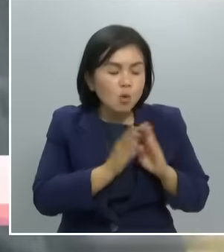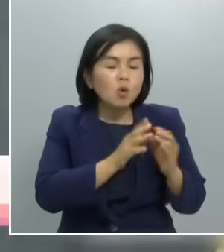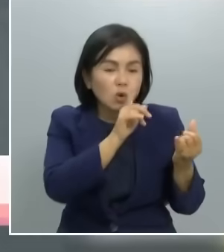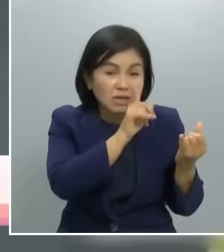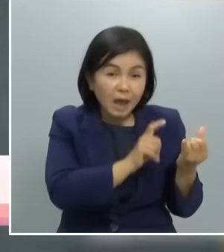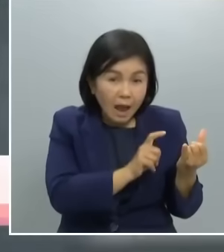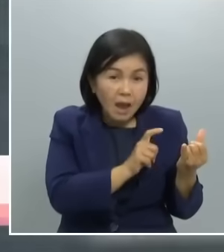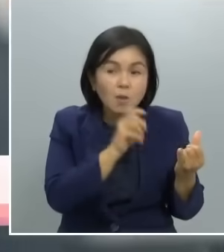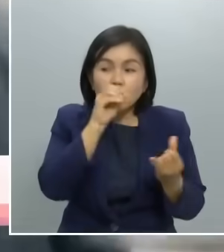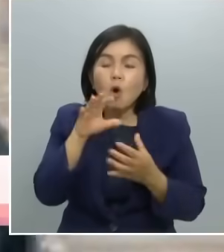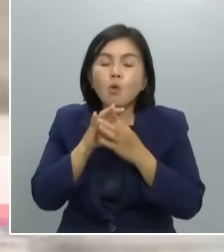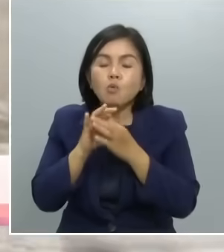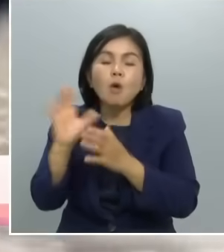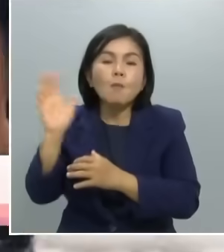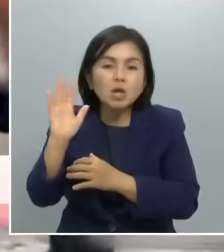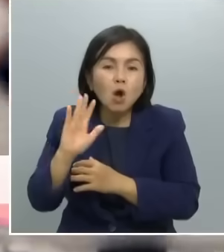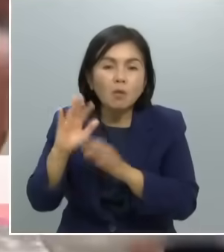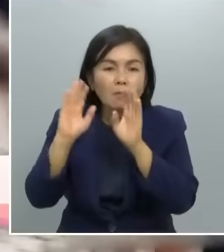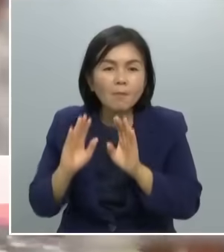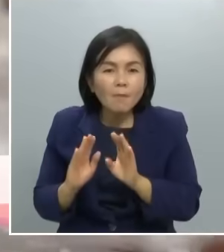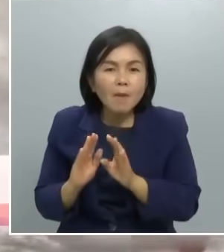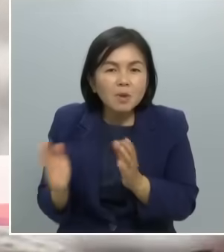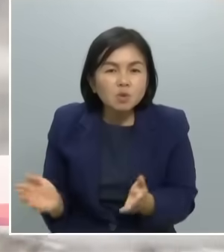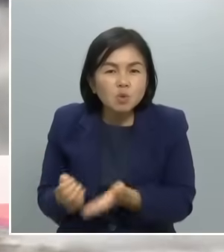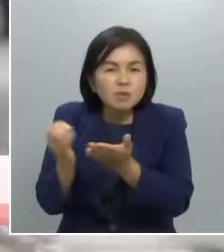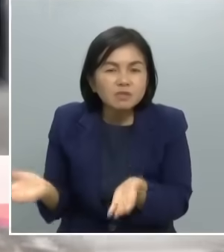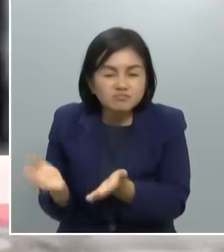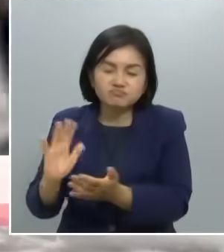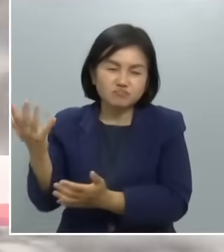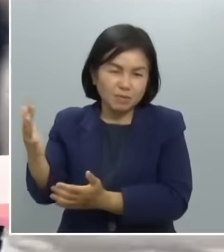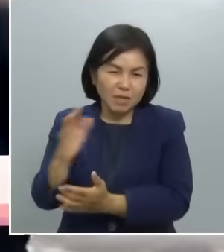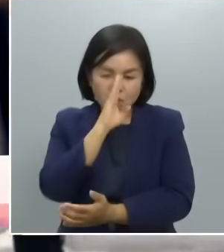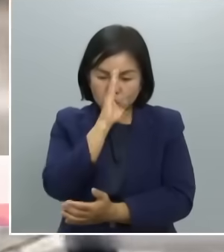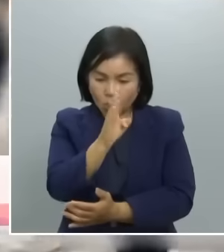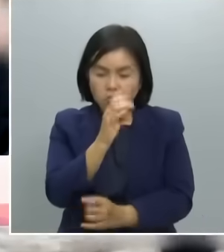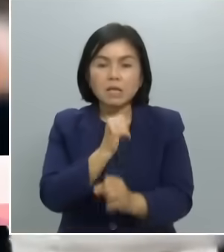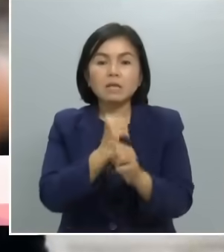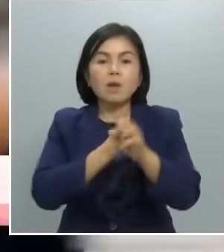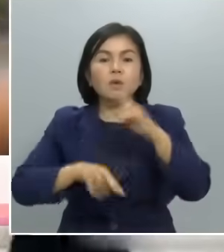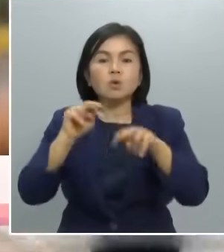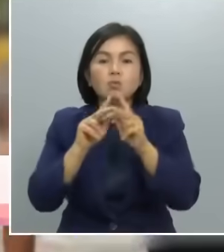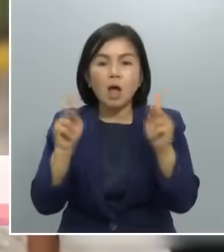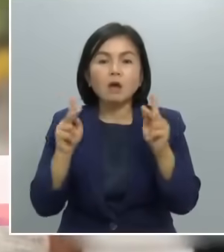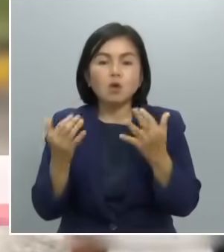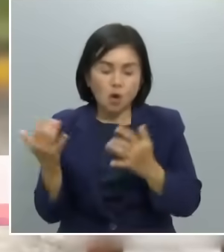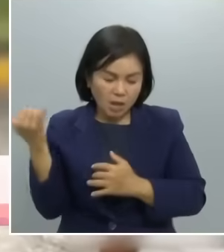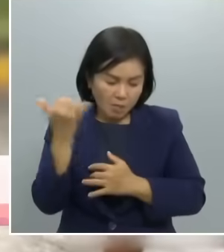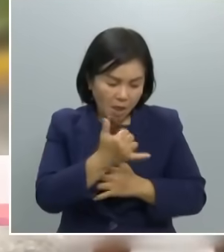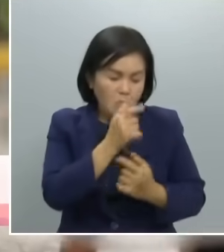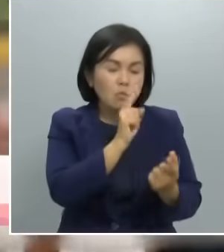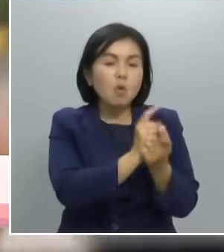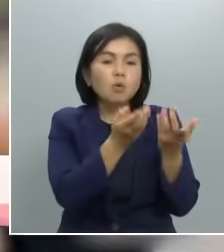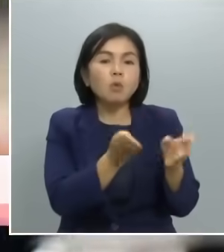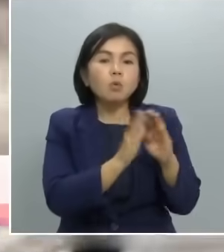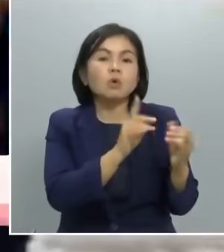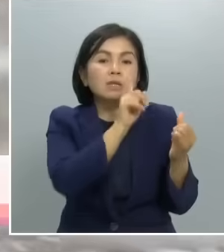ว่าจะไม่มีการเข้าข้างกันอย่างแน่นอนเดี๋ยววันนี้ค่ะจะเดินทางไปพบกับครอบครัวของผู้เสียชีวิตเพื่อชี้แจงเรื่องต่